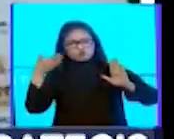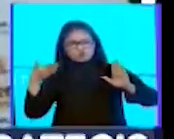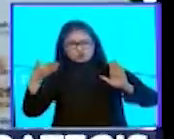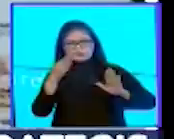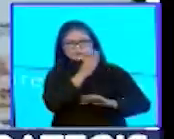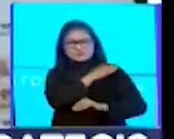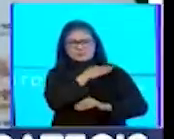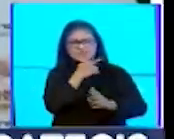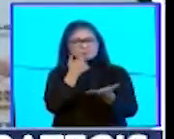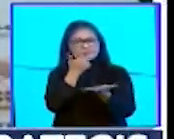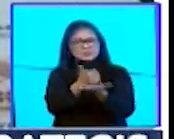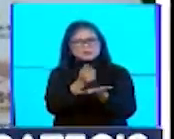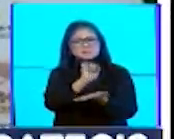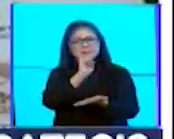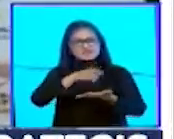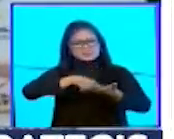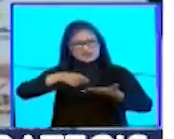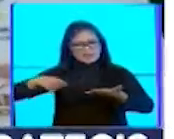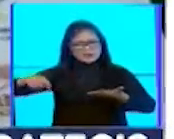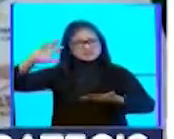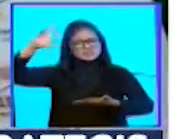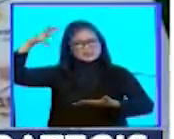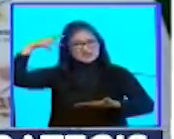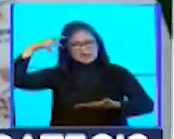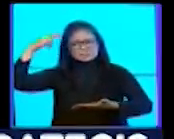dari sekretaris dinas, kepala bidang, hingga kepala seksi.